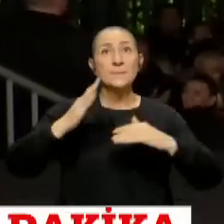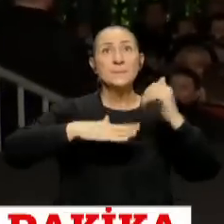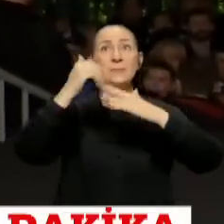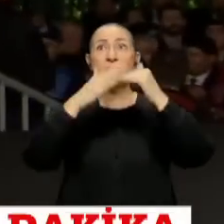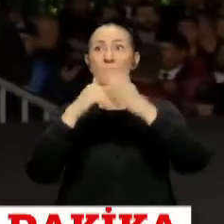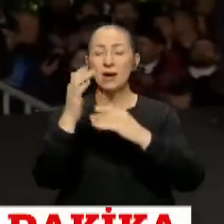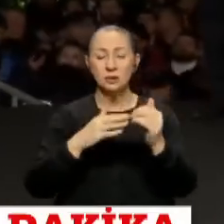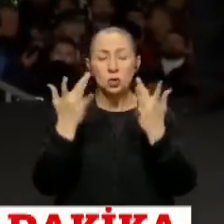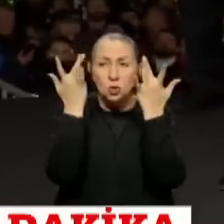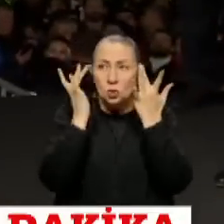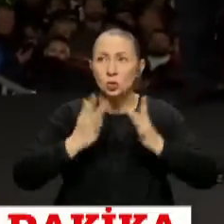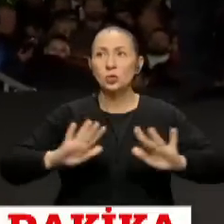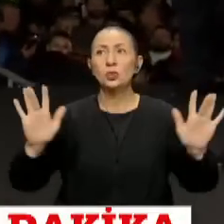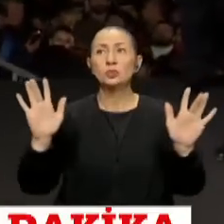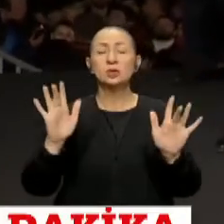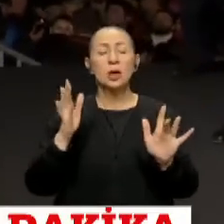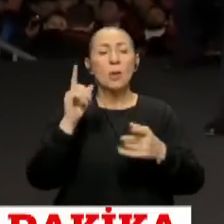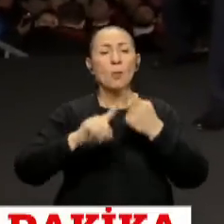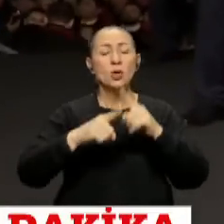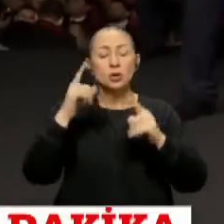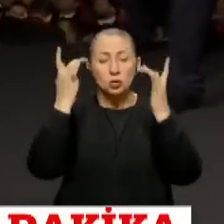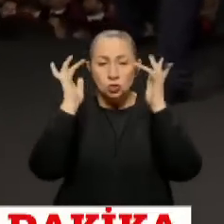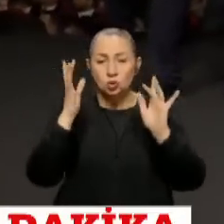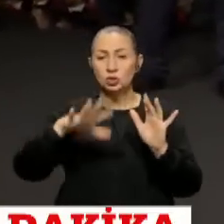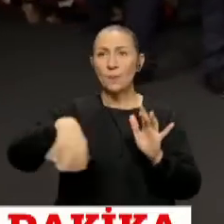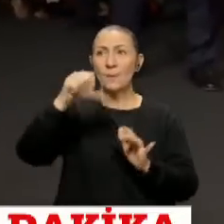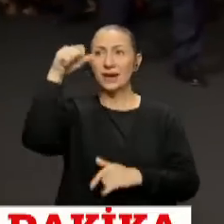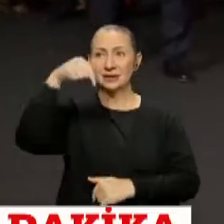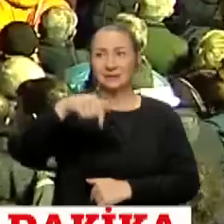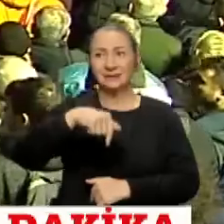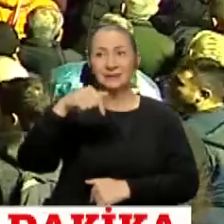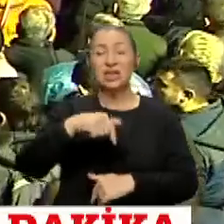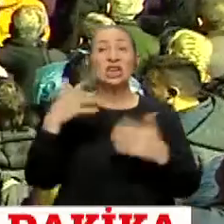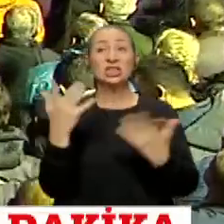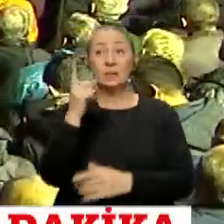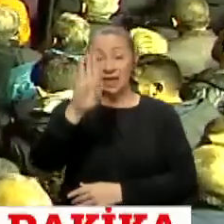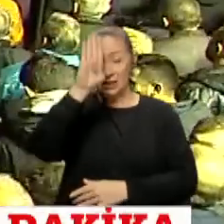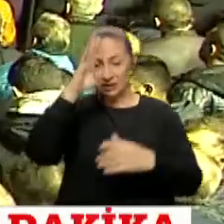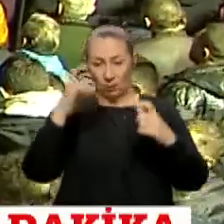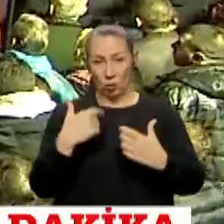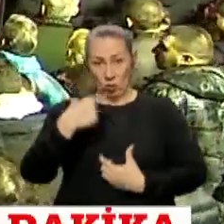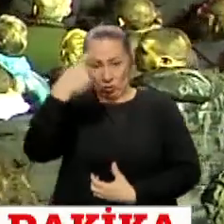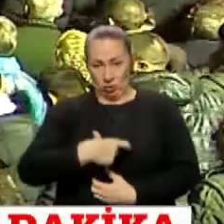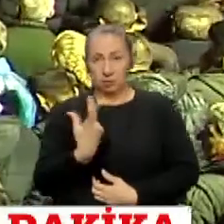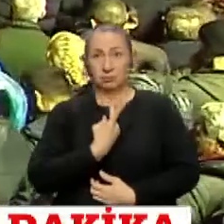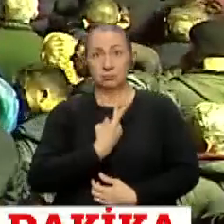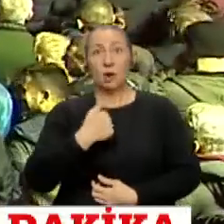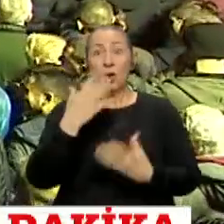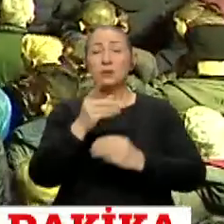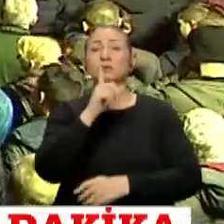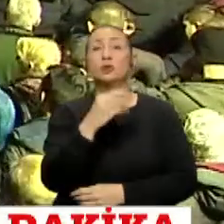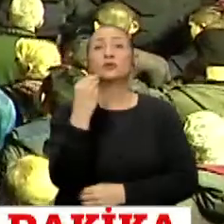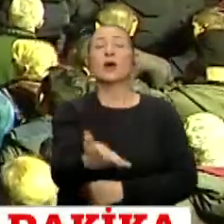mimarimizin, medeniyetimizin, siyasi kültürümüzün merkezidir. İşte bir İstanbullu olarak size şu